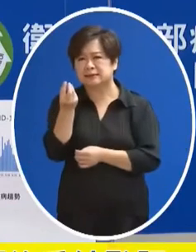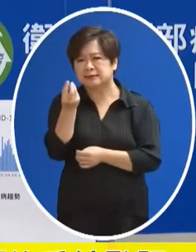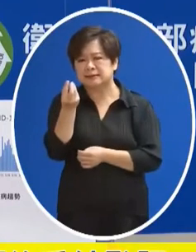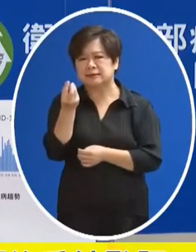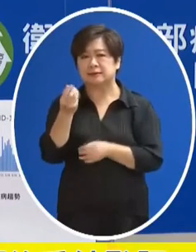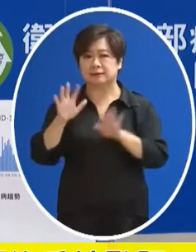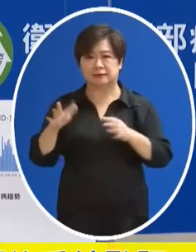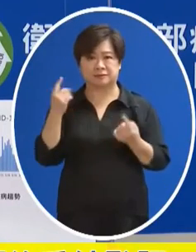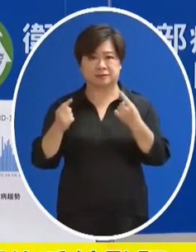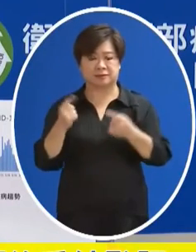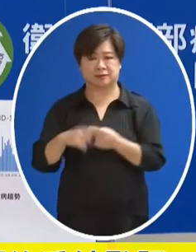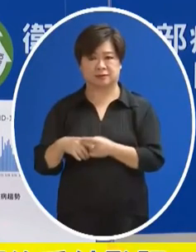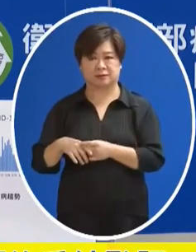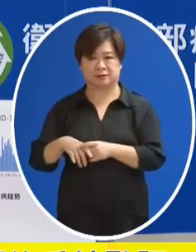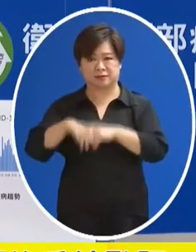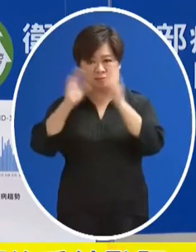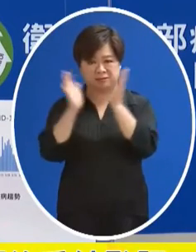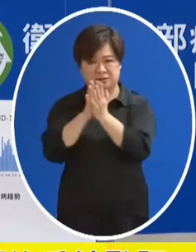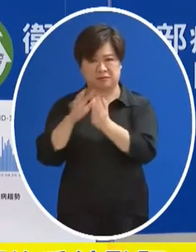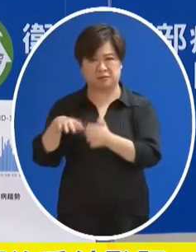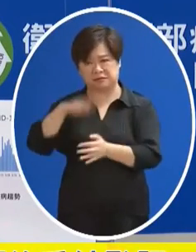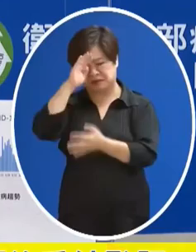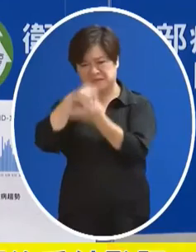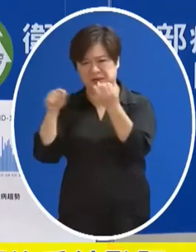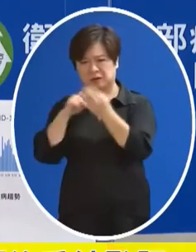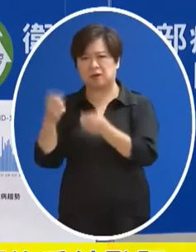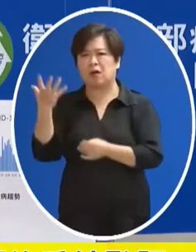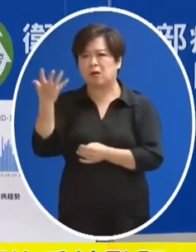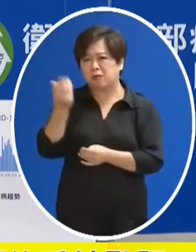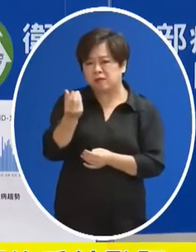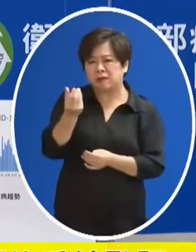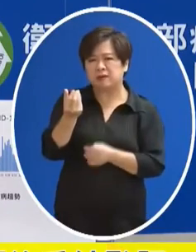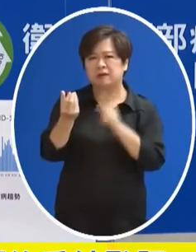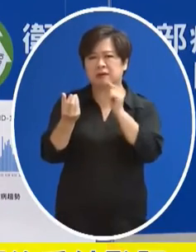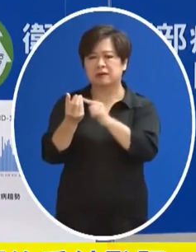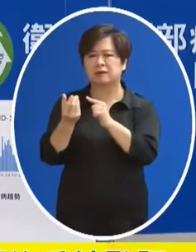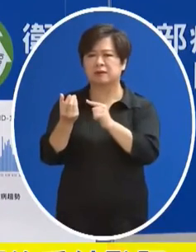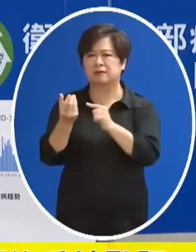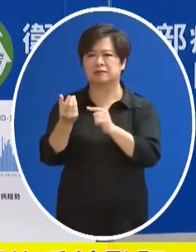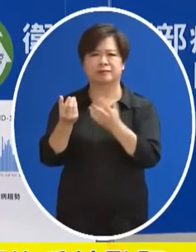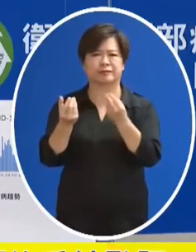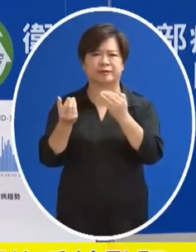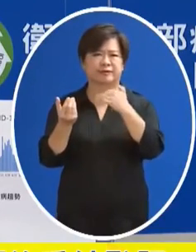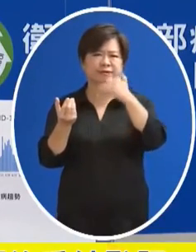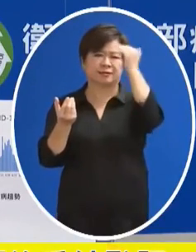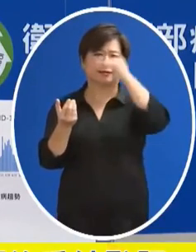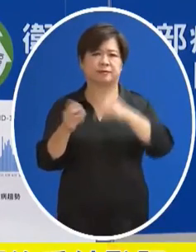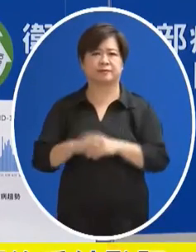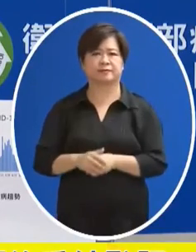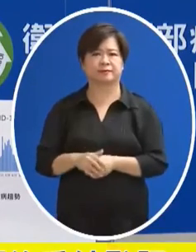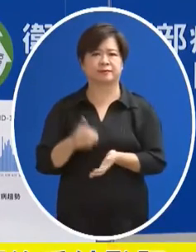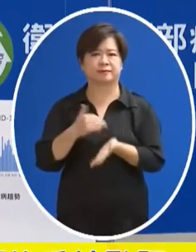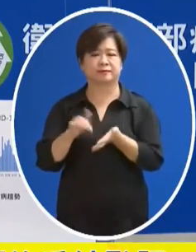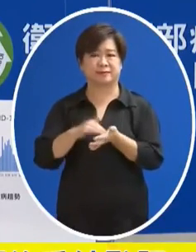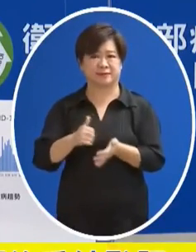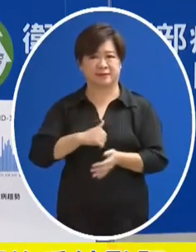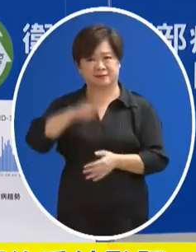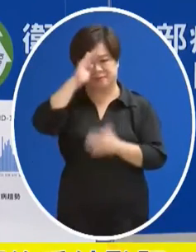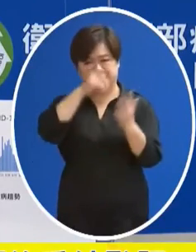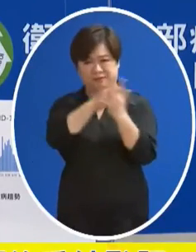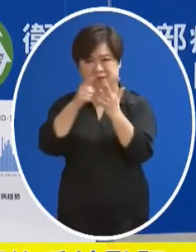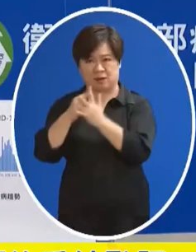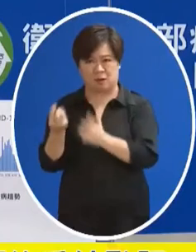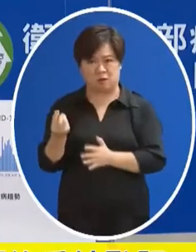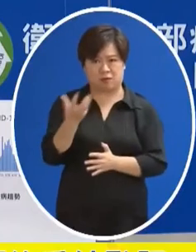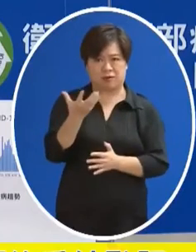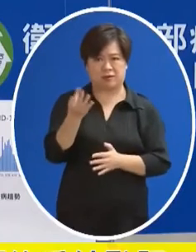在相对的个案数是变得比较少，那战率虽然高，可是并没有高到好那么的多，并不是确诊的人数